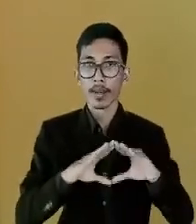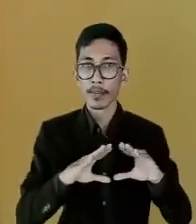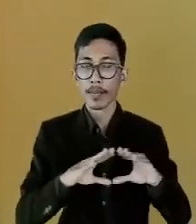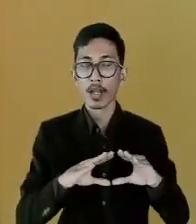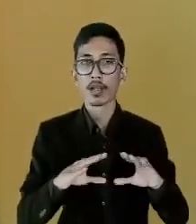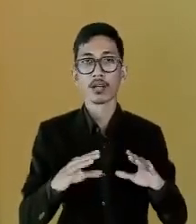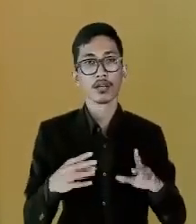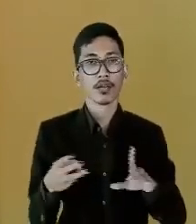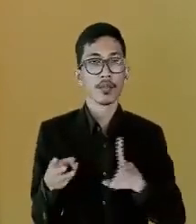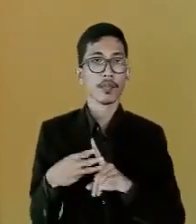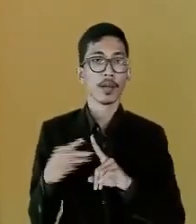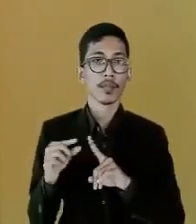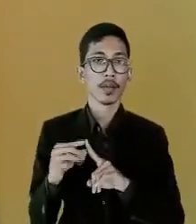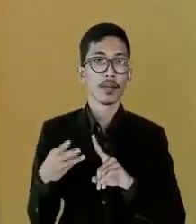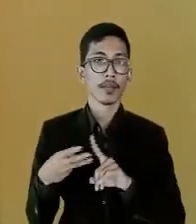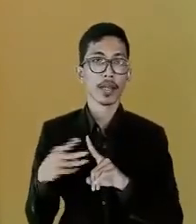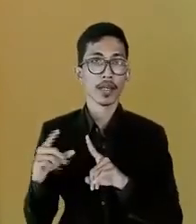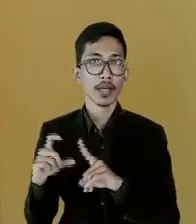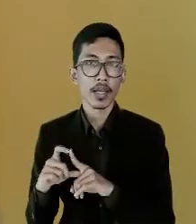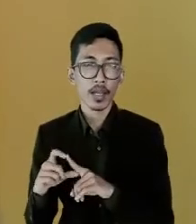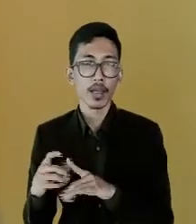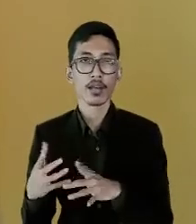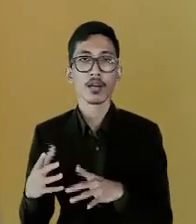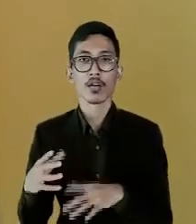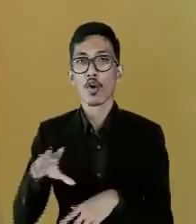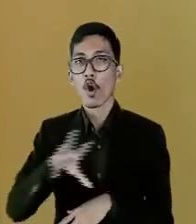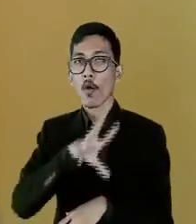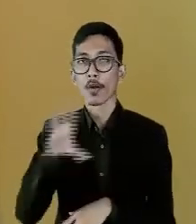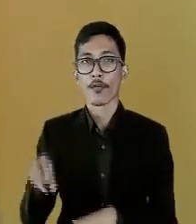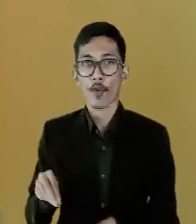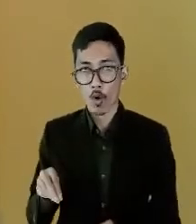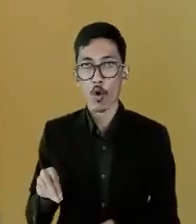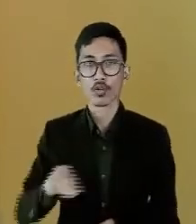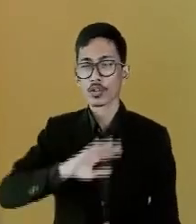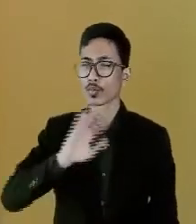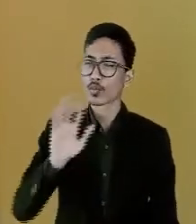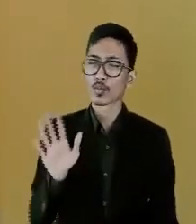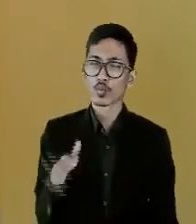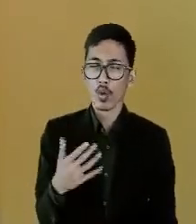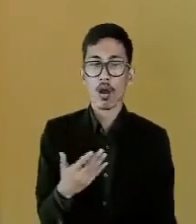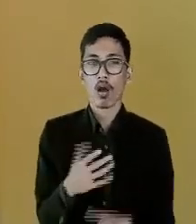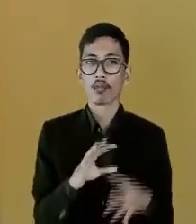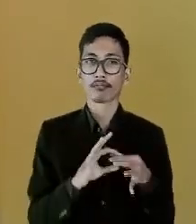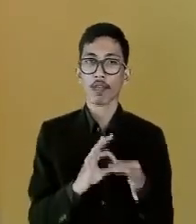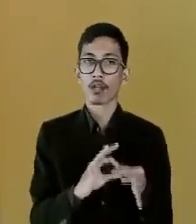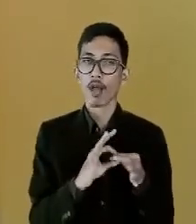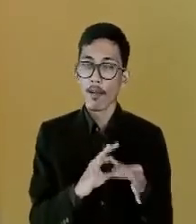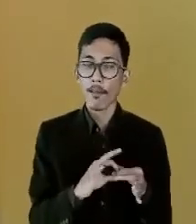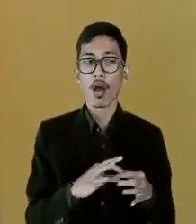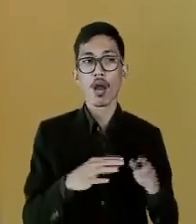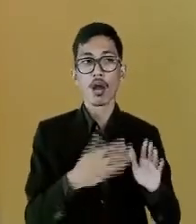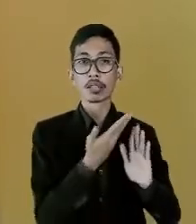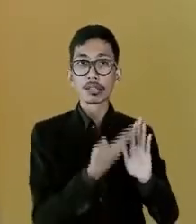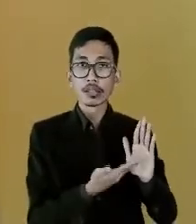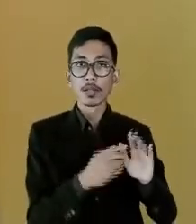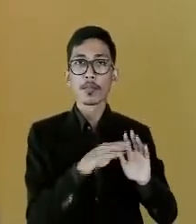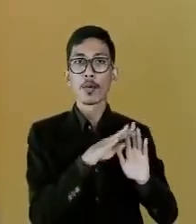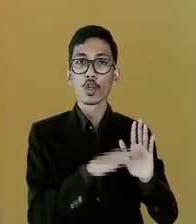maupun Kominfo. Kami telah bergabung dengan masyarakat yang ada, kami sudah